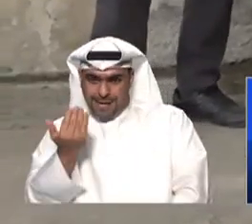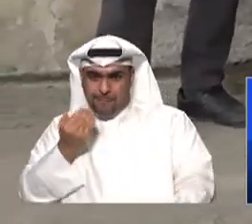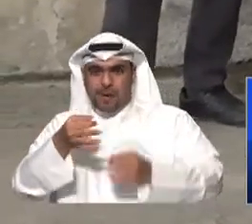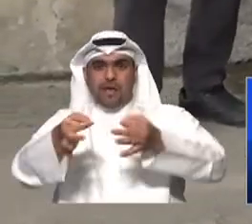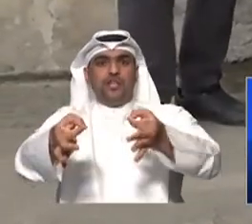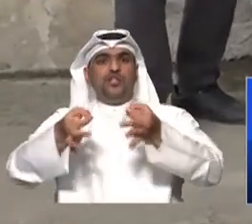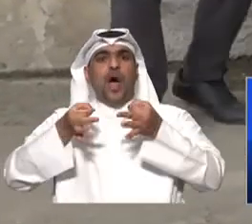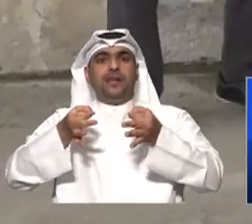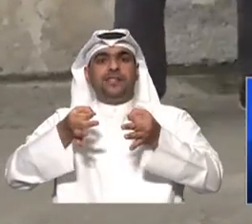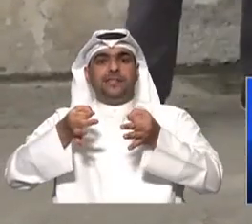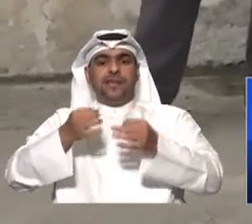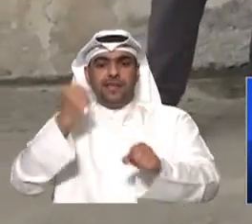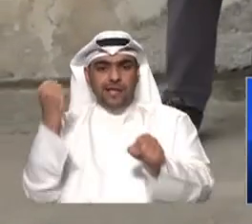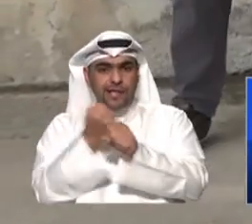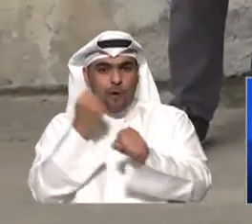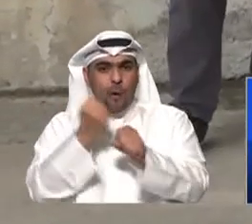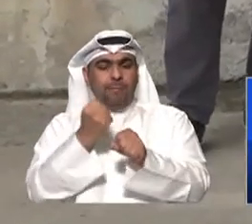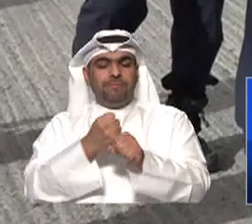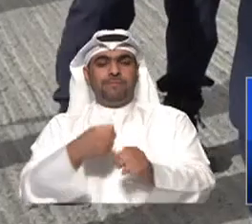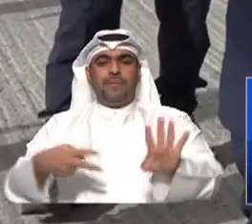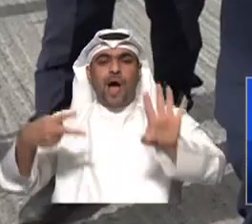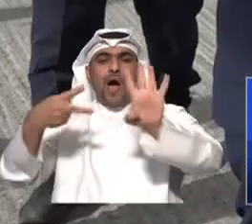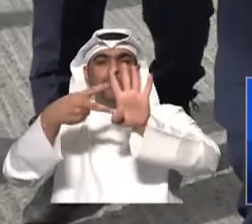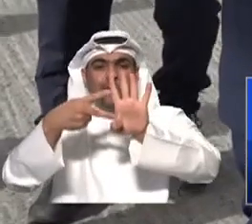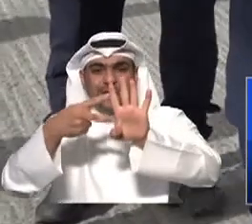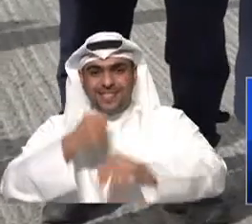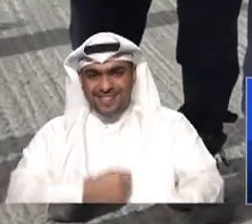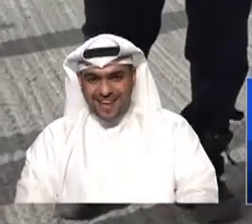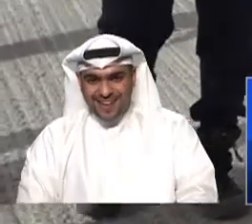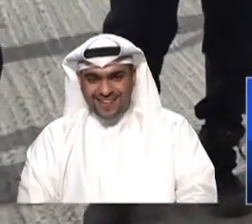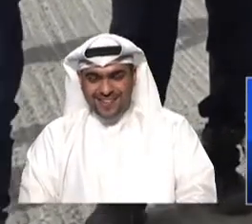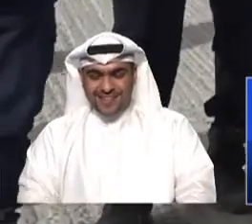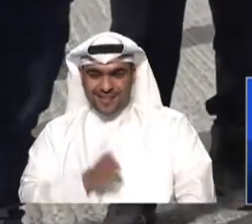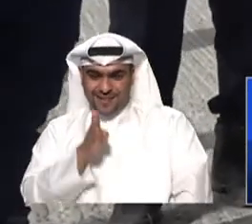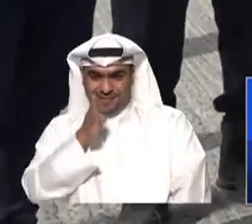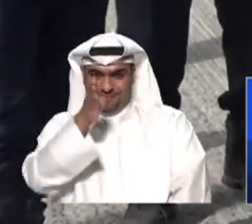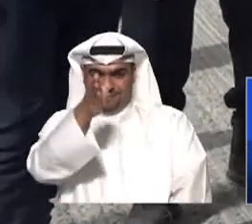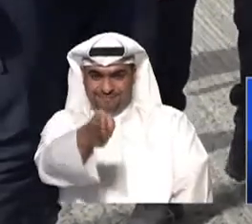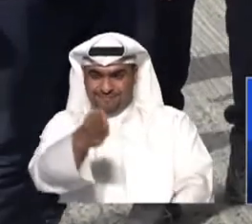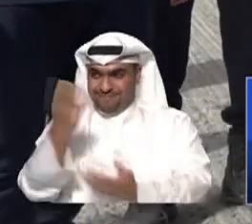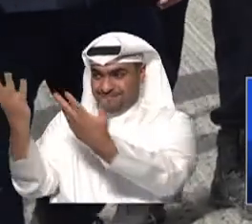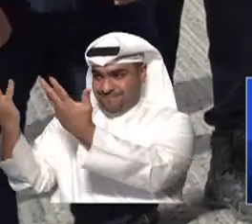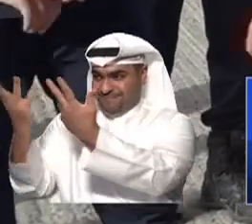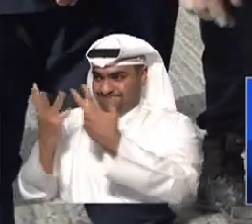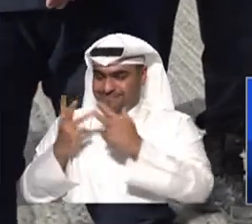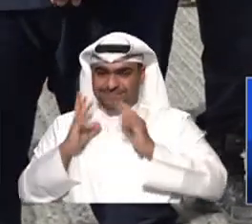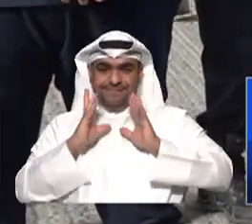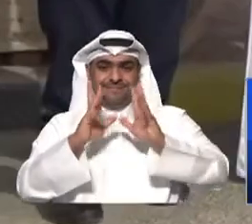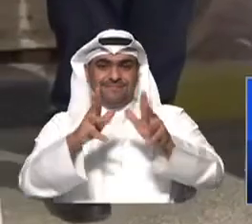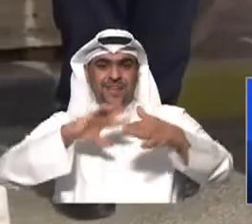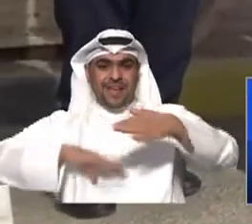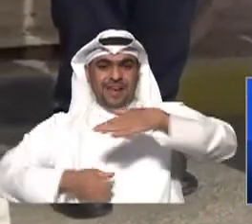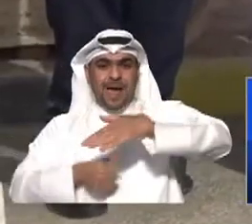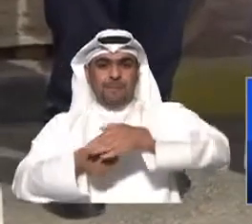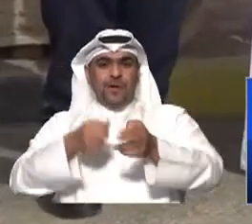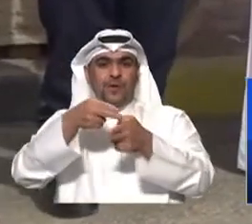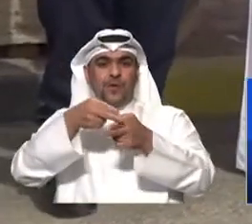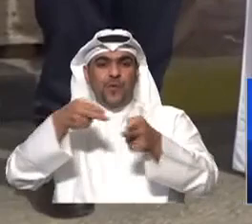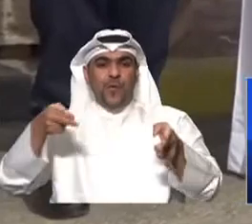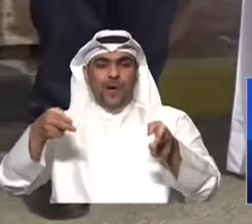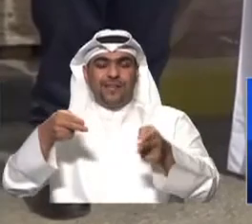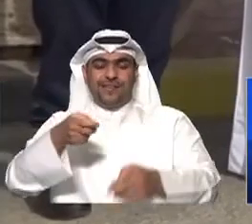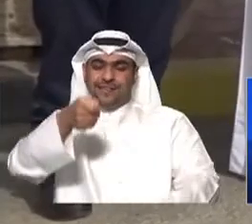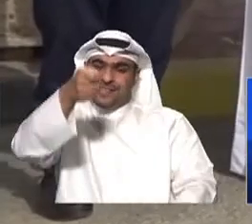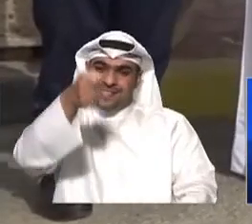ونقل الوزير خلال الزيارة تحيات وتهاني القيادة السياسية لمنتسبي الداخلية بعيد الفطر السعيد،